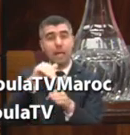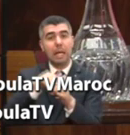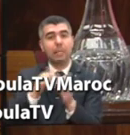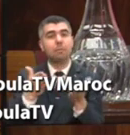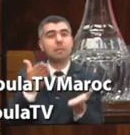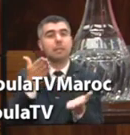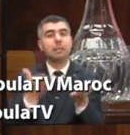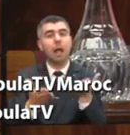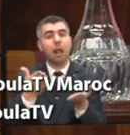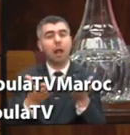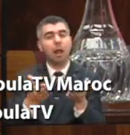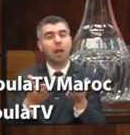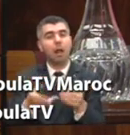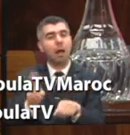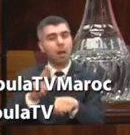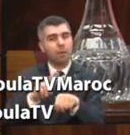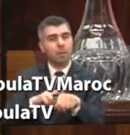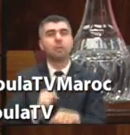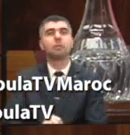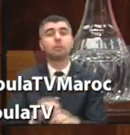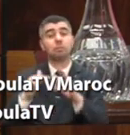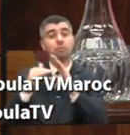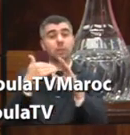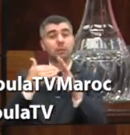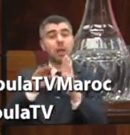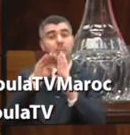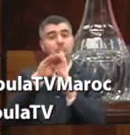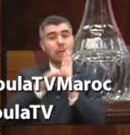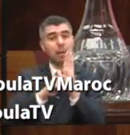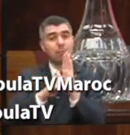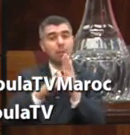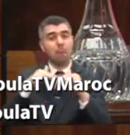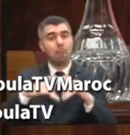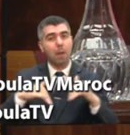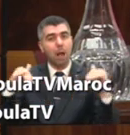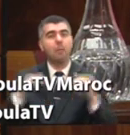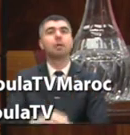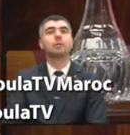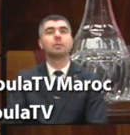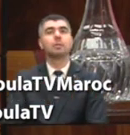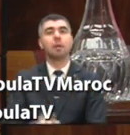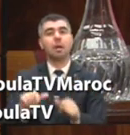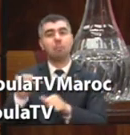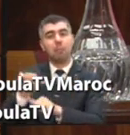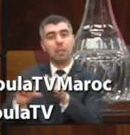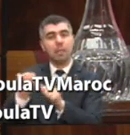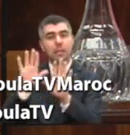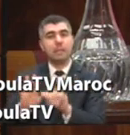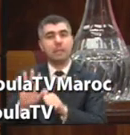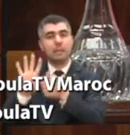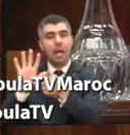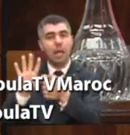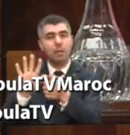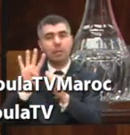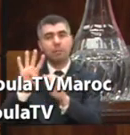للوحدة والتعادلية توصل المجلس بمقترح قانون بتغيير المادتين 16 و38 من